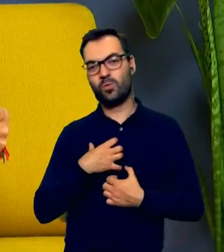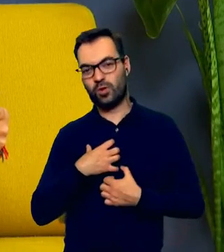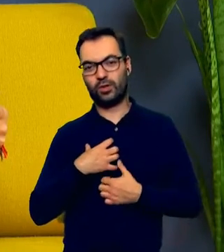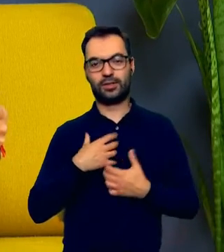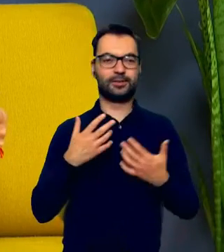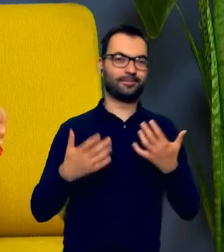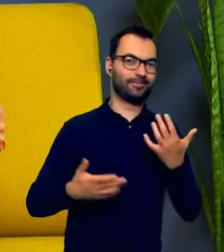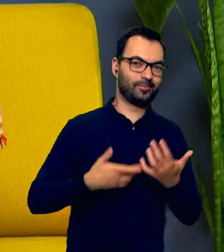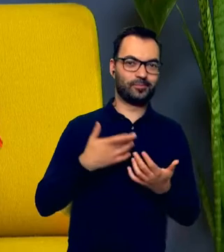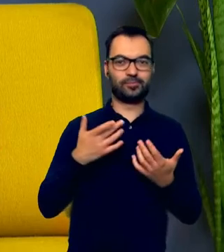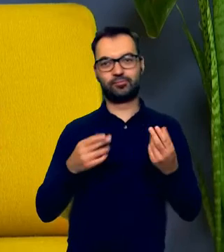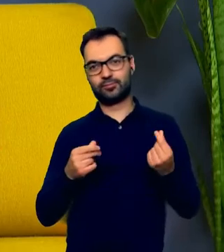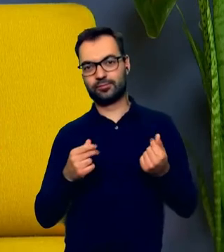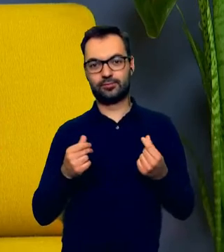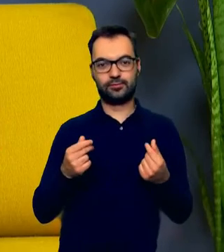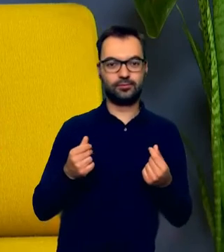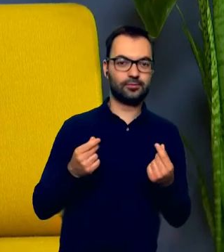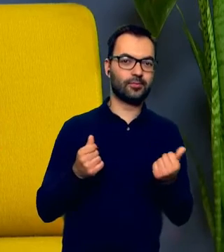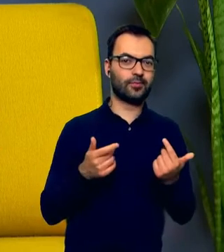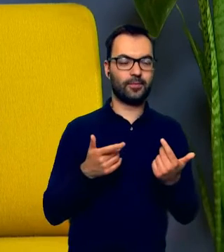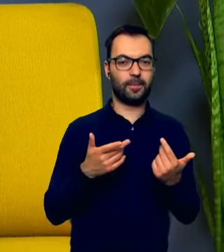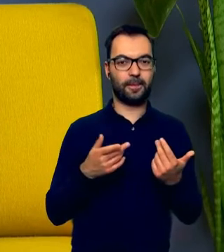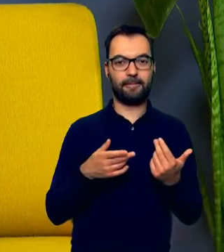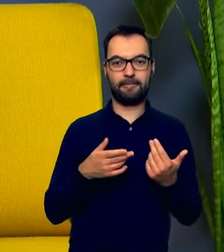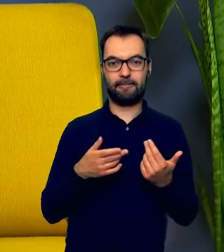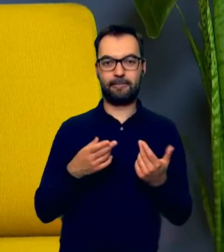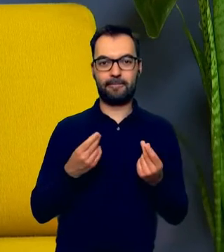i pewnym takim